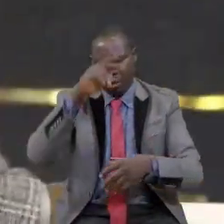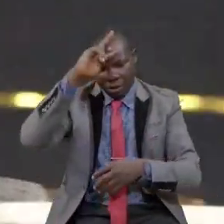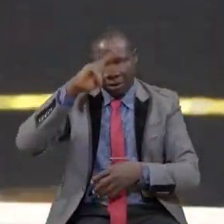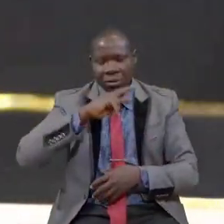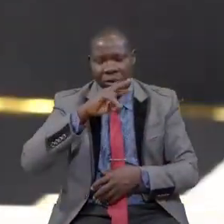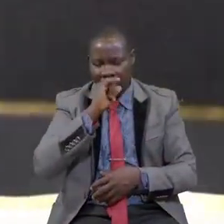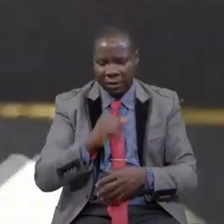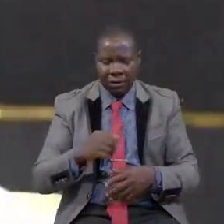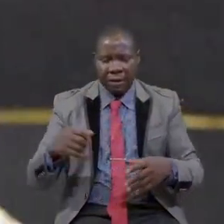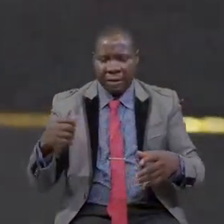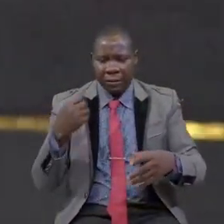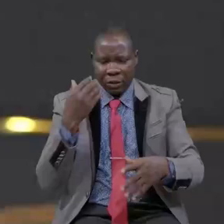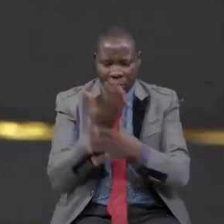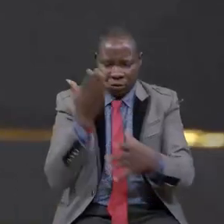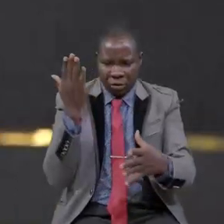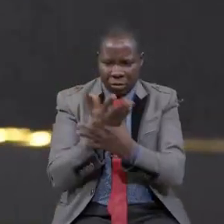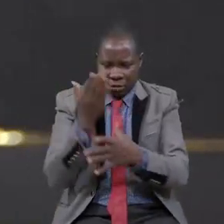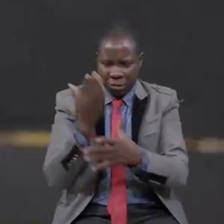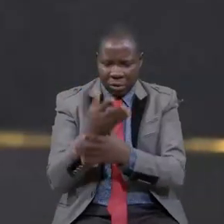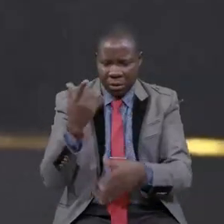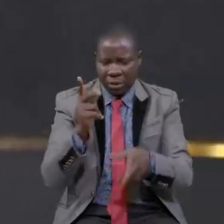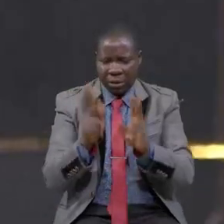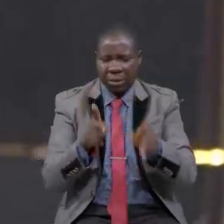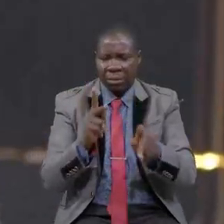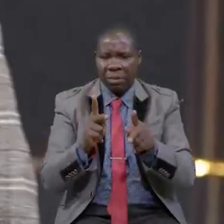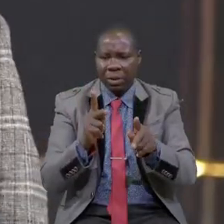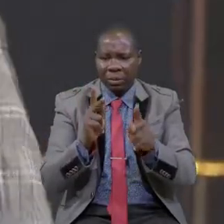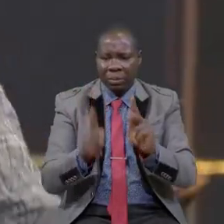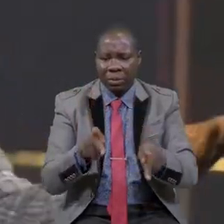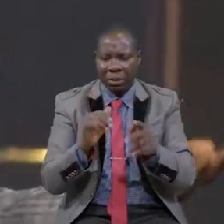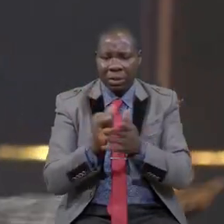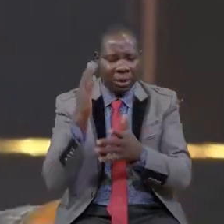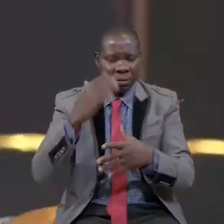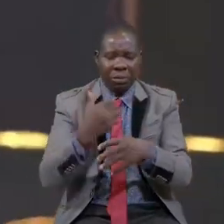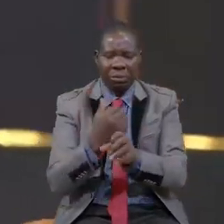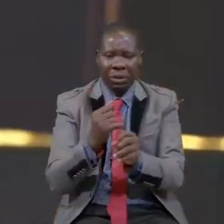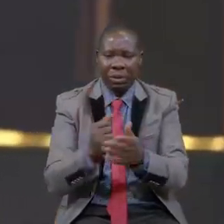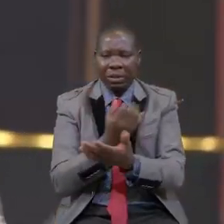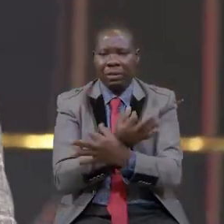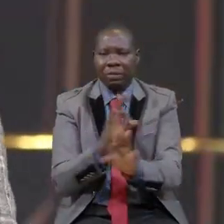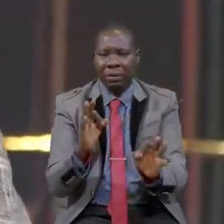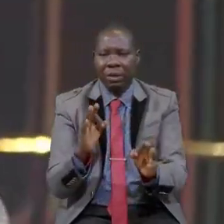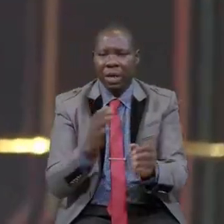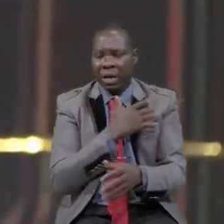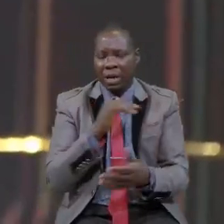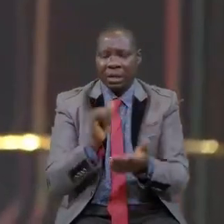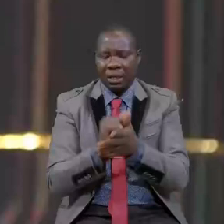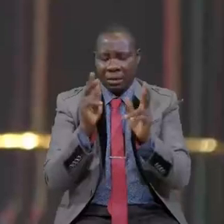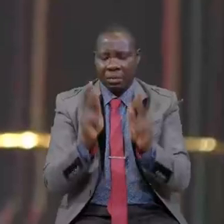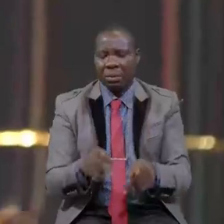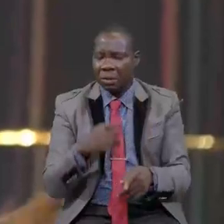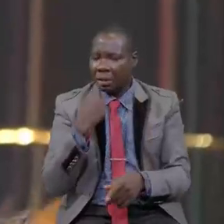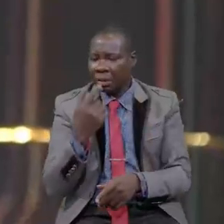bruit, dérange la personne qui veut la libérer. Et la personne décide,